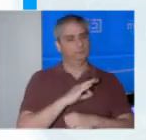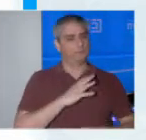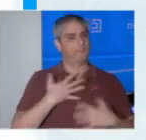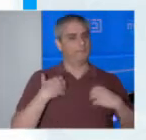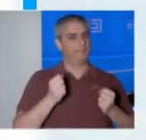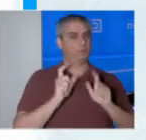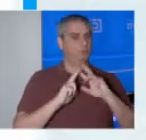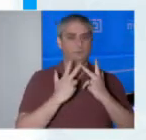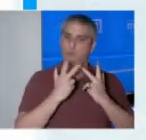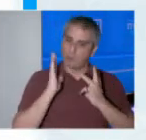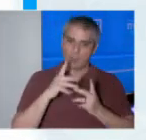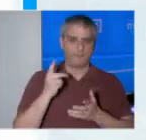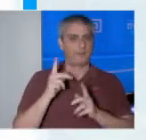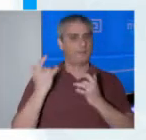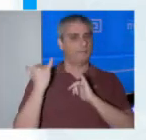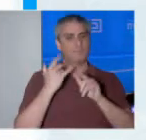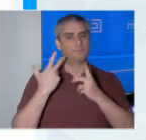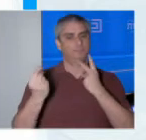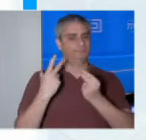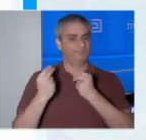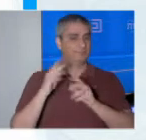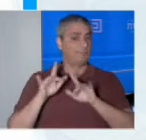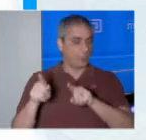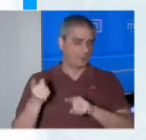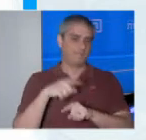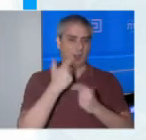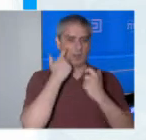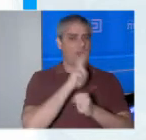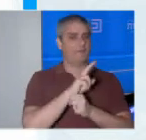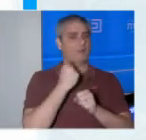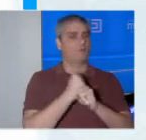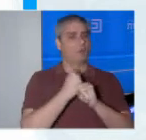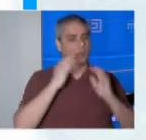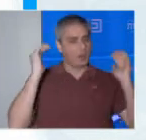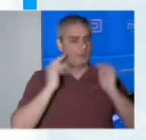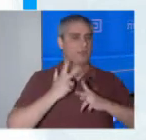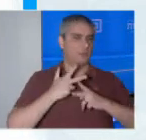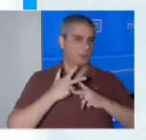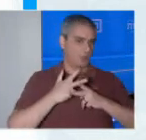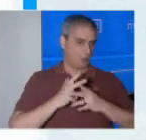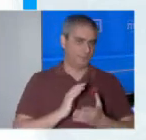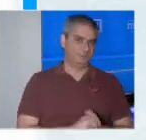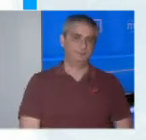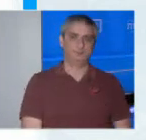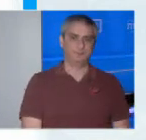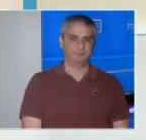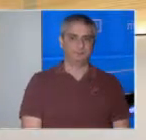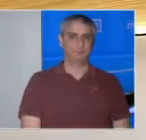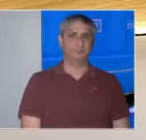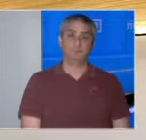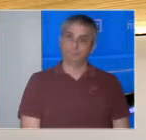בריאות הציבור, הן באמצעות הבאת מיליוני חיסונים והן באמצעות אכיפת ופעולות להפחתת